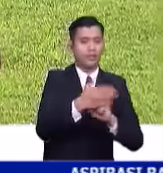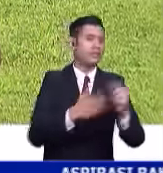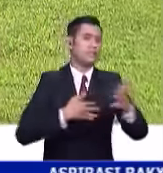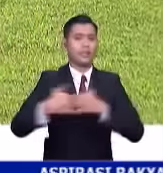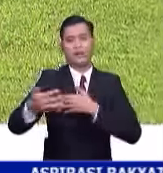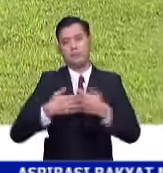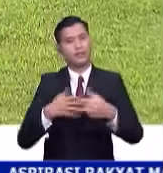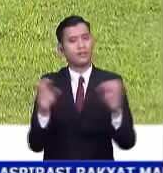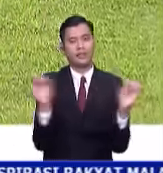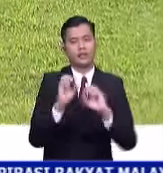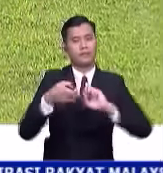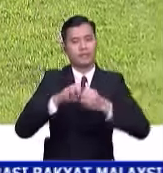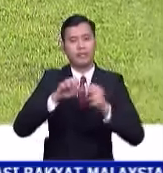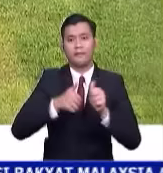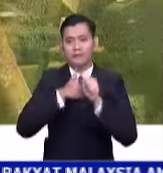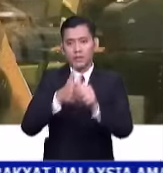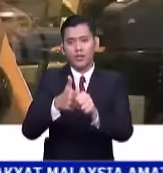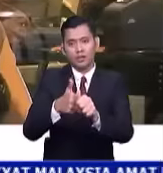masalah untuk mematuhinya.